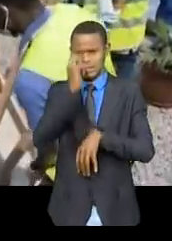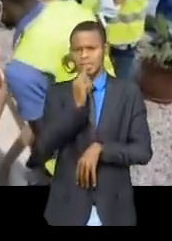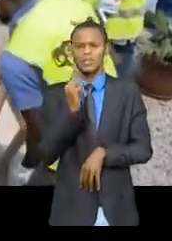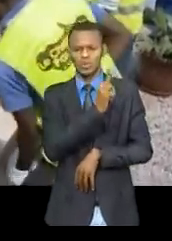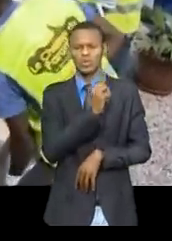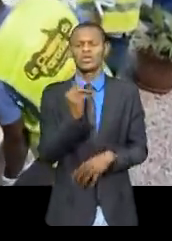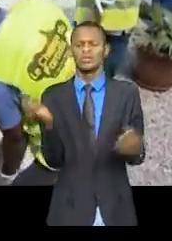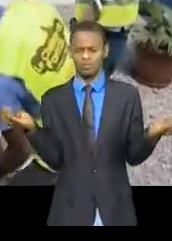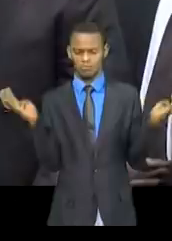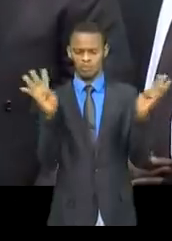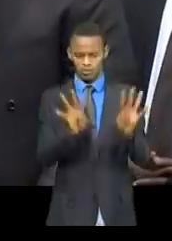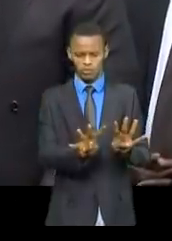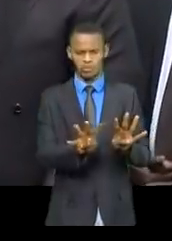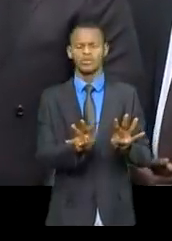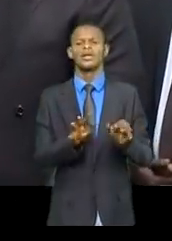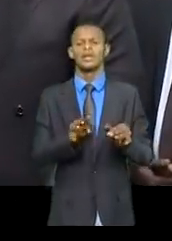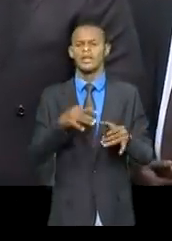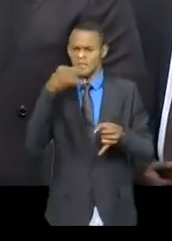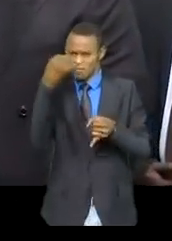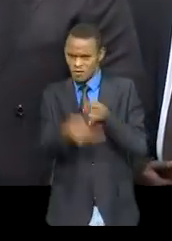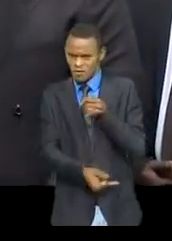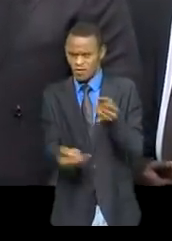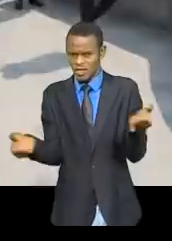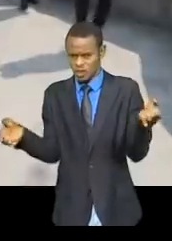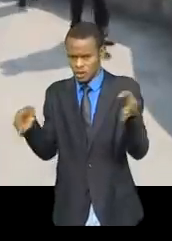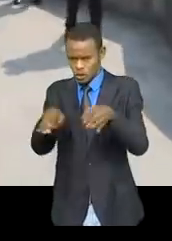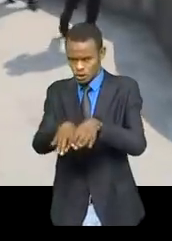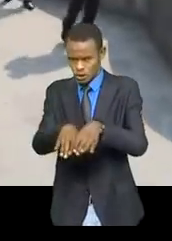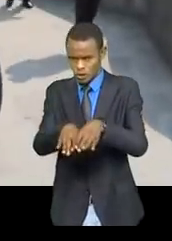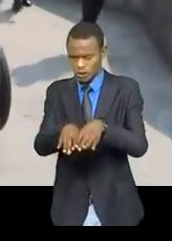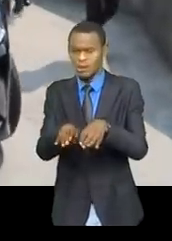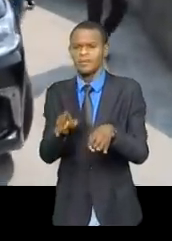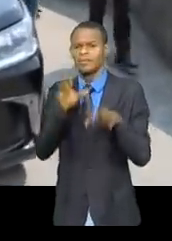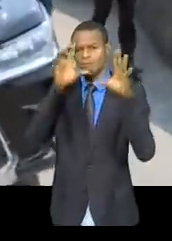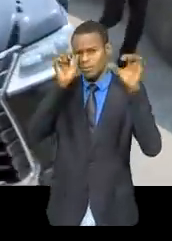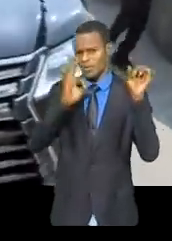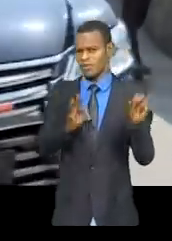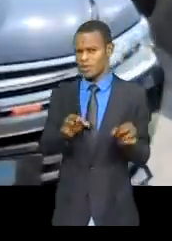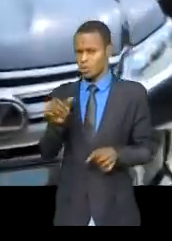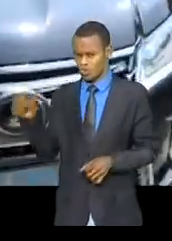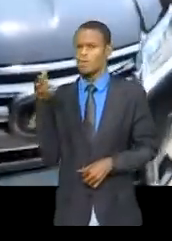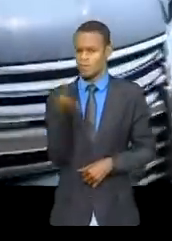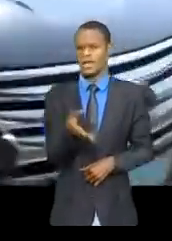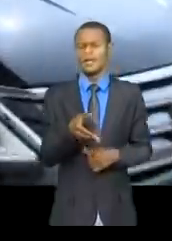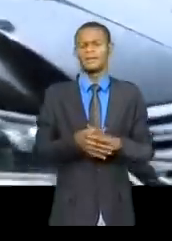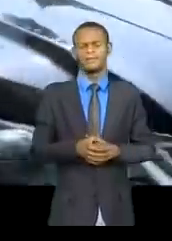toute intimité familiale, en présence du chef de l'État, Félix Antoine Tshisekedi Tshilombo.